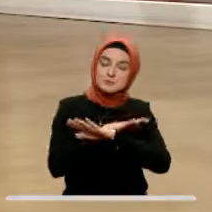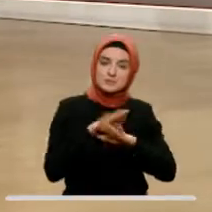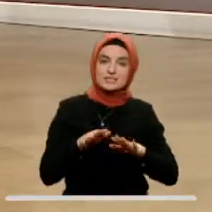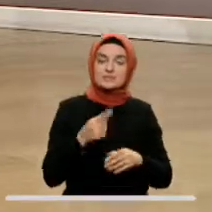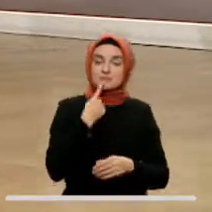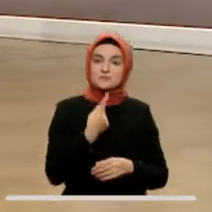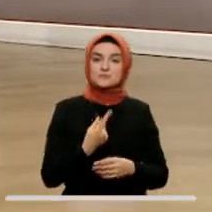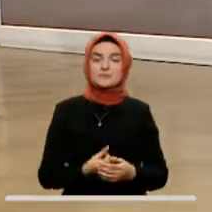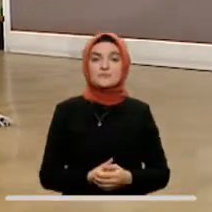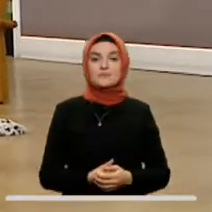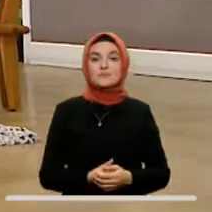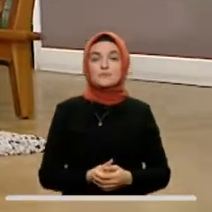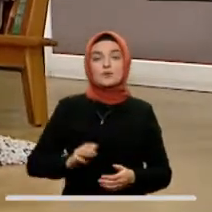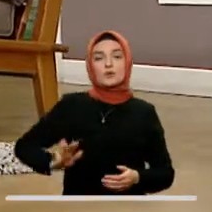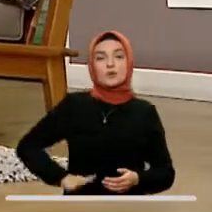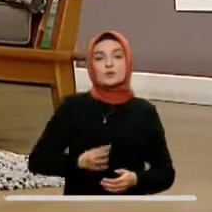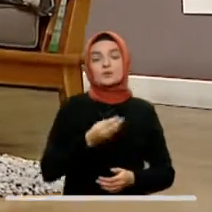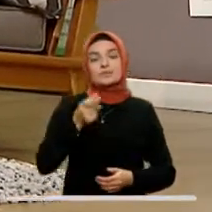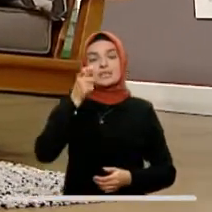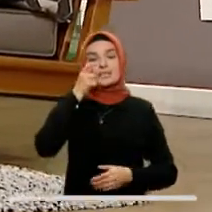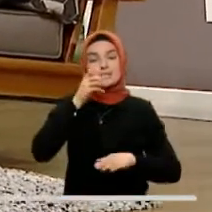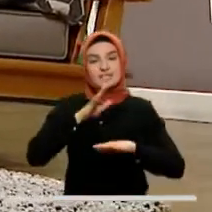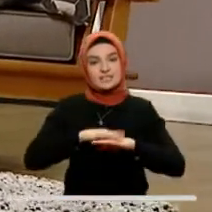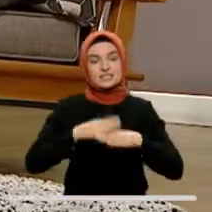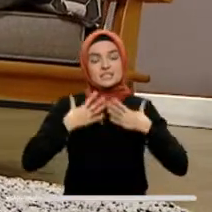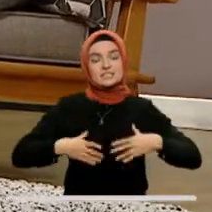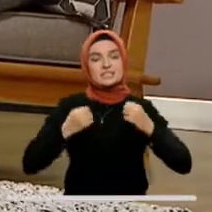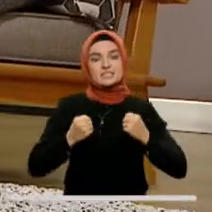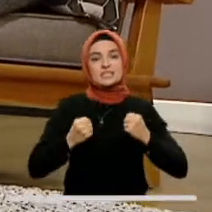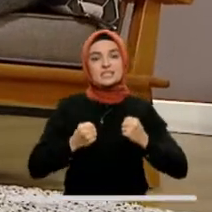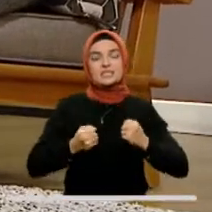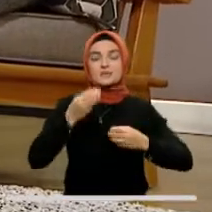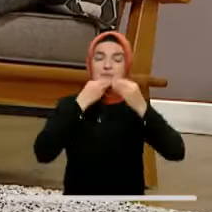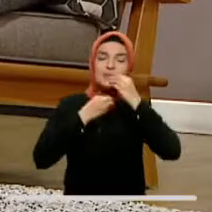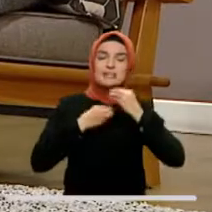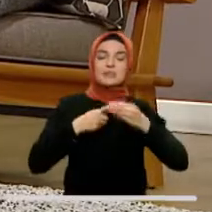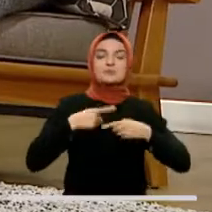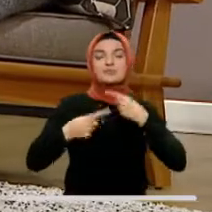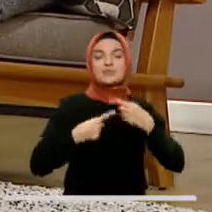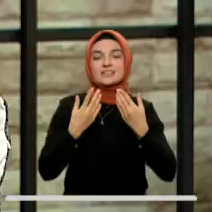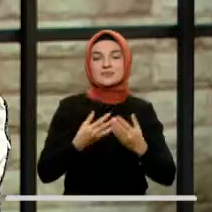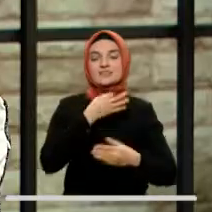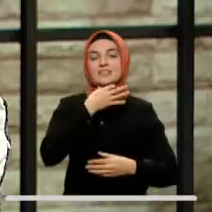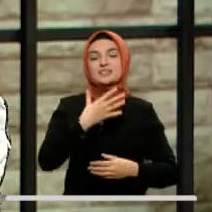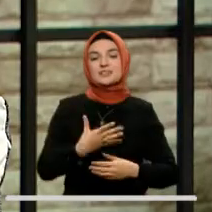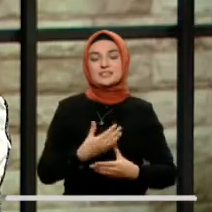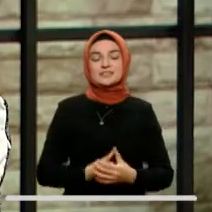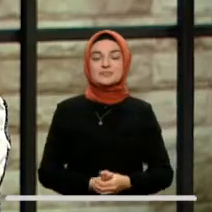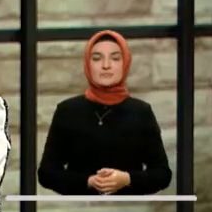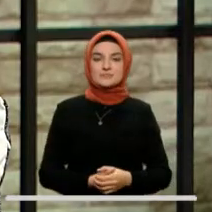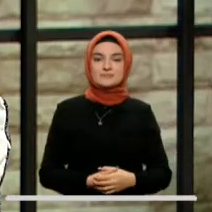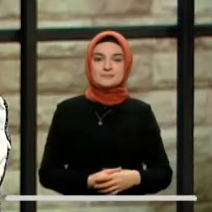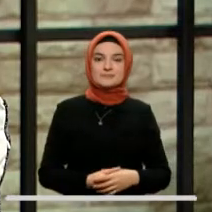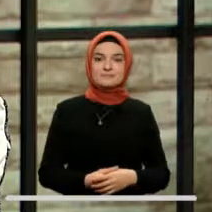Buyurun. Çocuklarımıza dikkat etsinler, sağlıklı beslesinler. Onlar bizim geleceğimiz. Peki. Çok teşekkür ediyorum Merve Hanım. Sağ olun. Ağzınıza